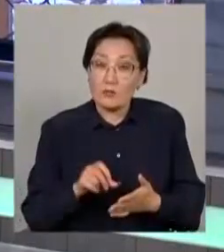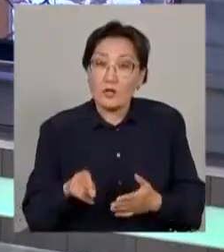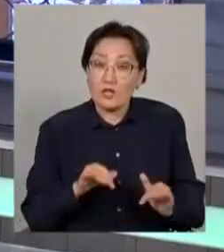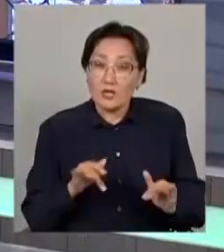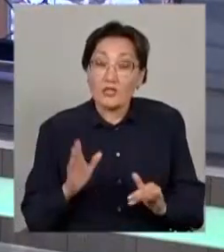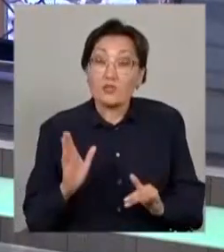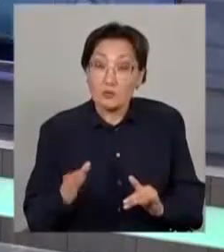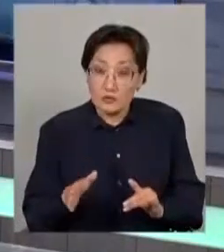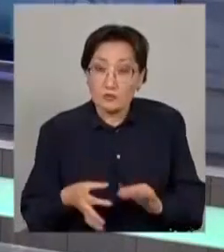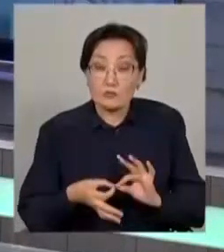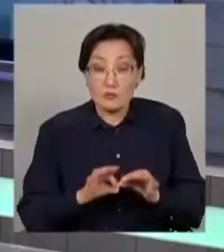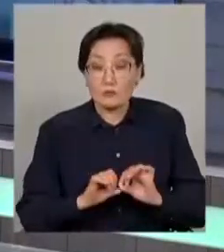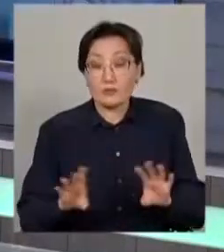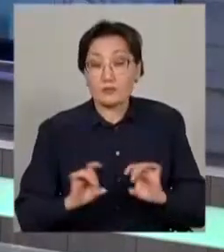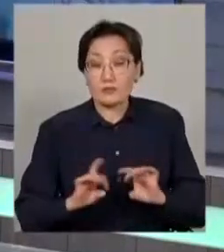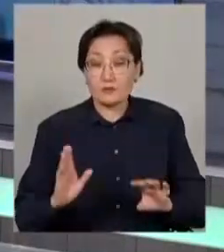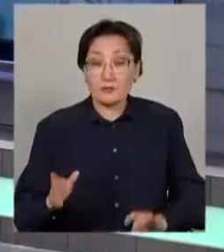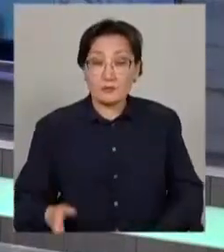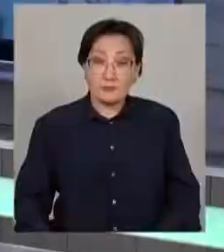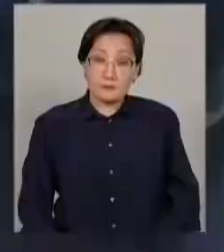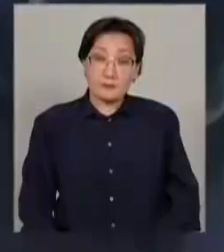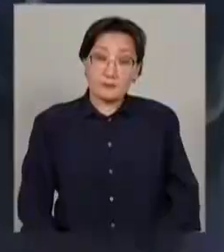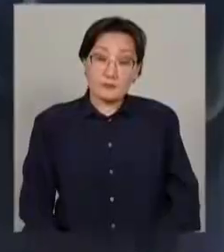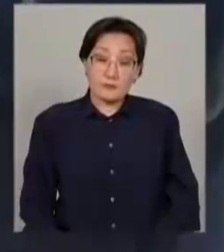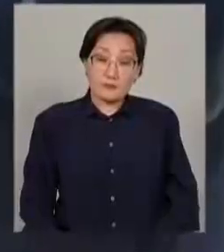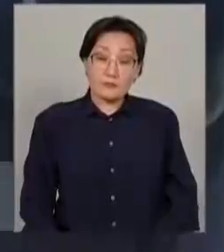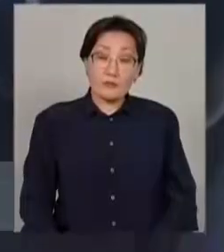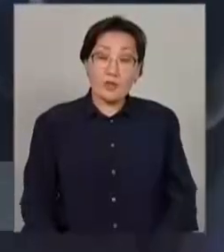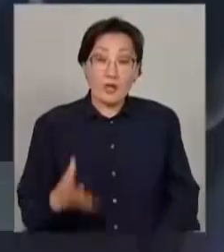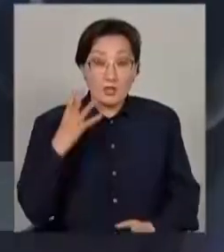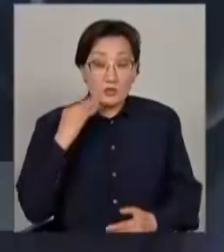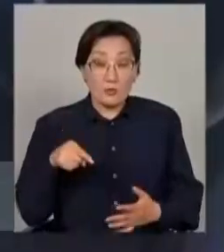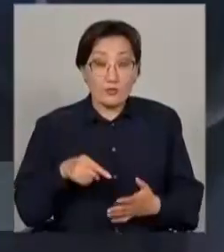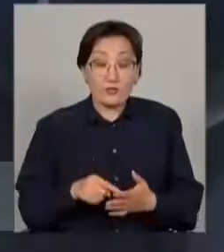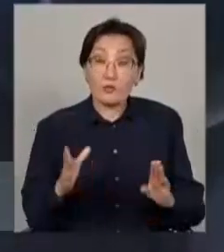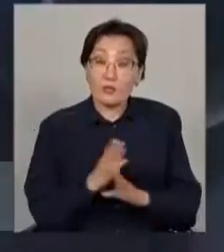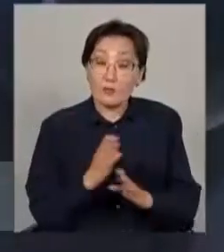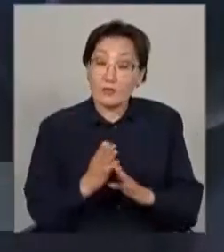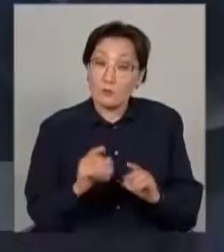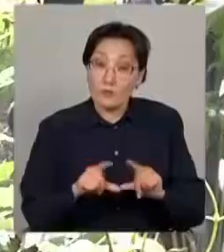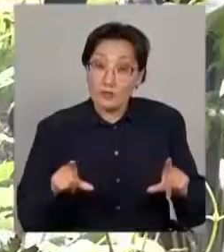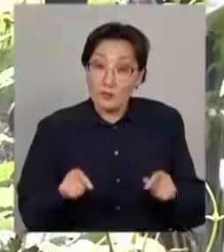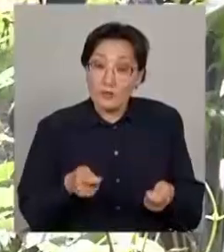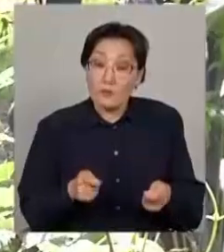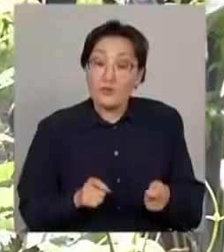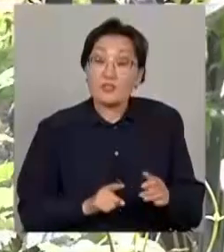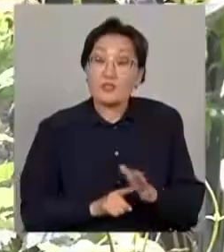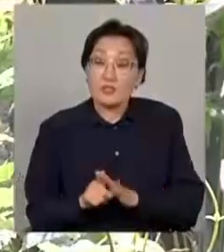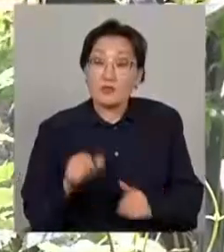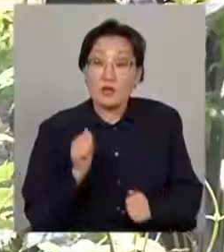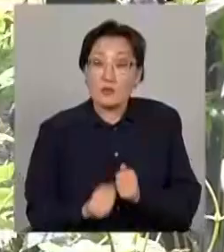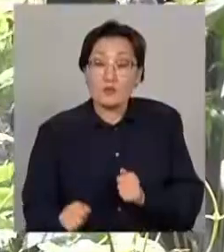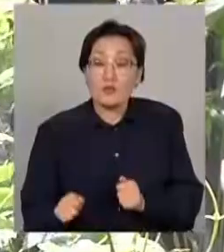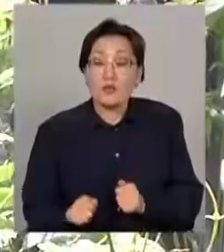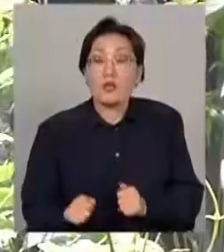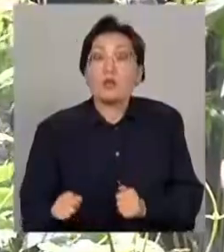әрекет етеді? Толығырақ тілші бейнематериалында. Алматы қаласы экология департаментінің бастамасымен әр сәрсенбі